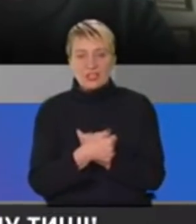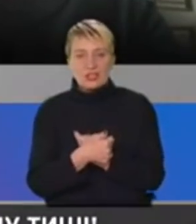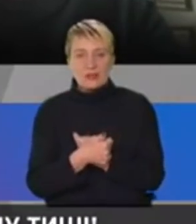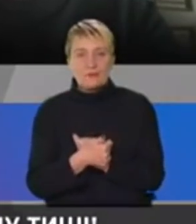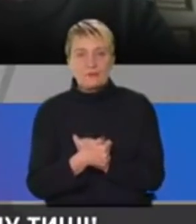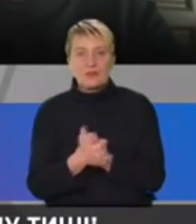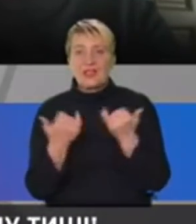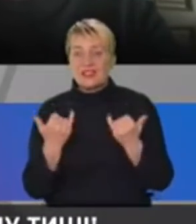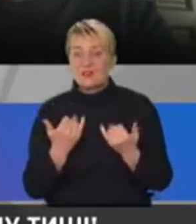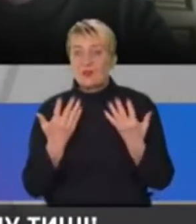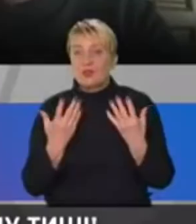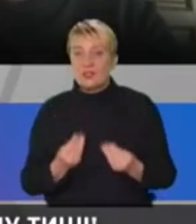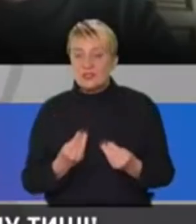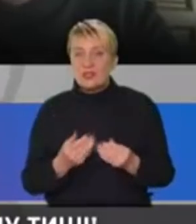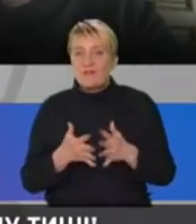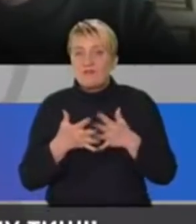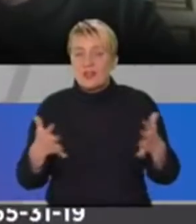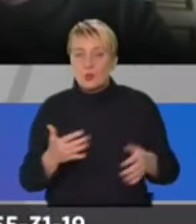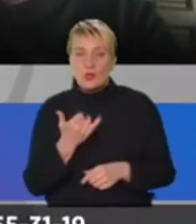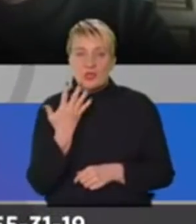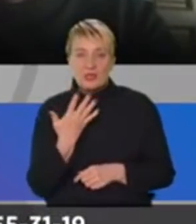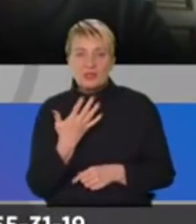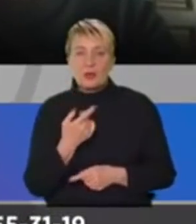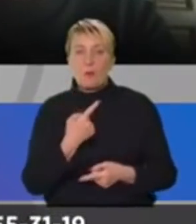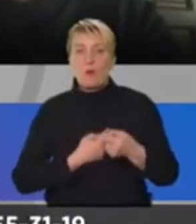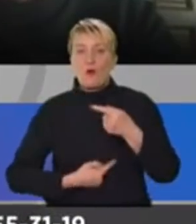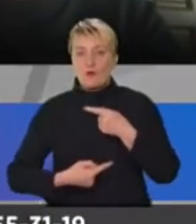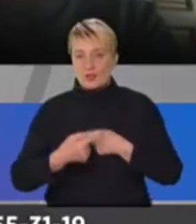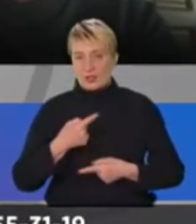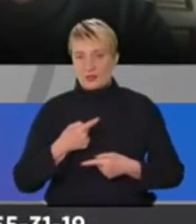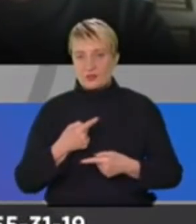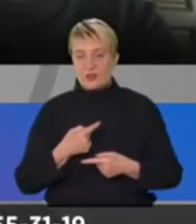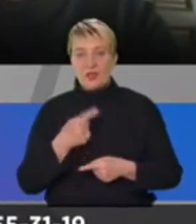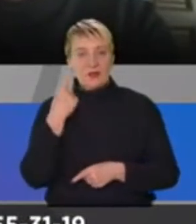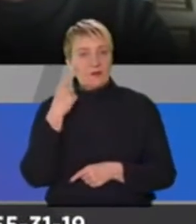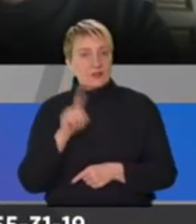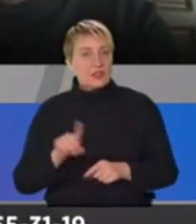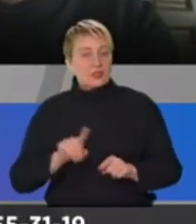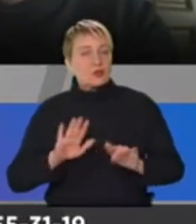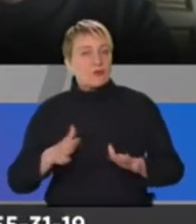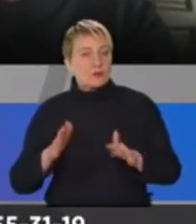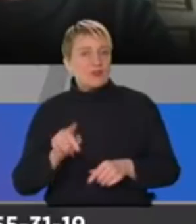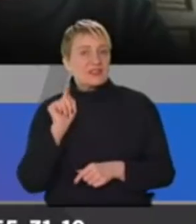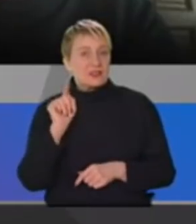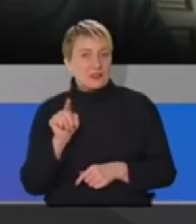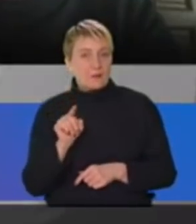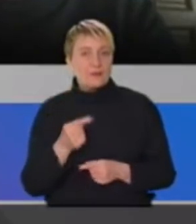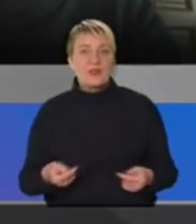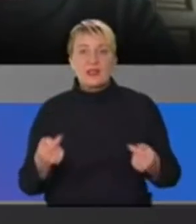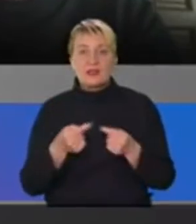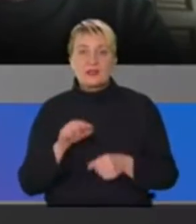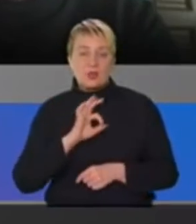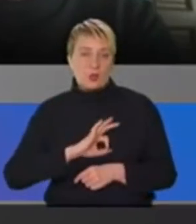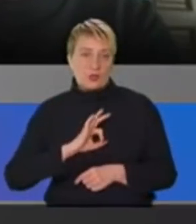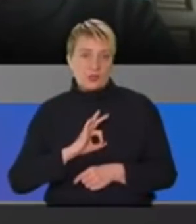день уже велика кількість повертається назад. Що ви знаєте, що відбувається на Західній Україні. Я б якраз,